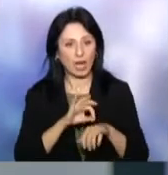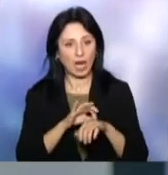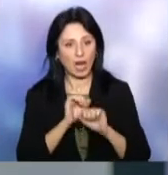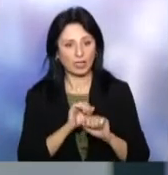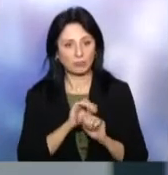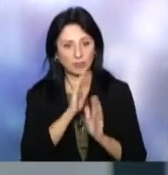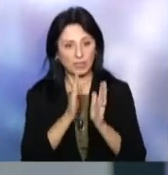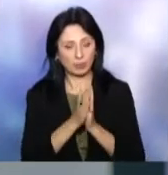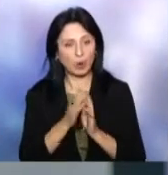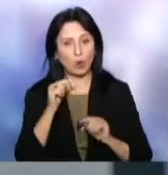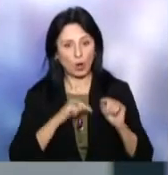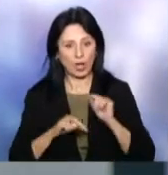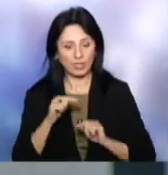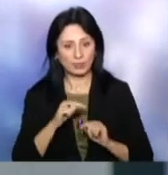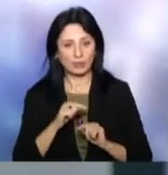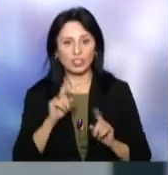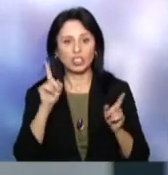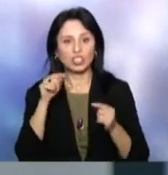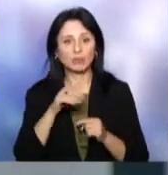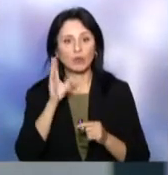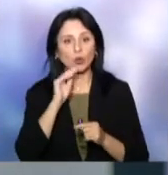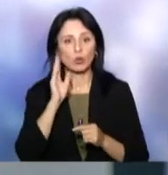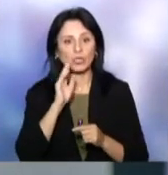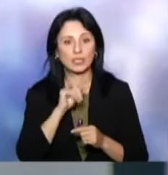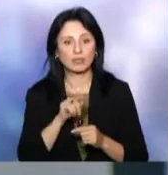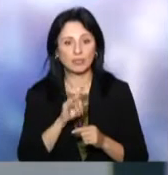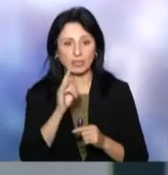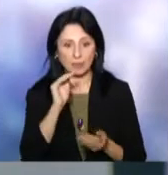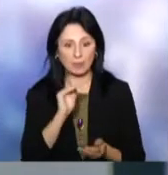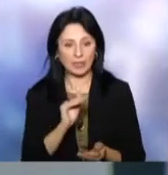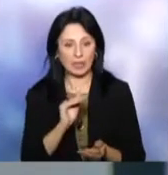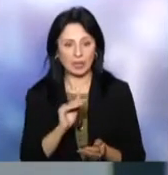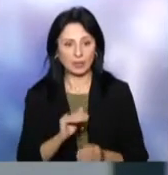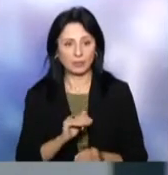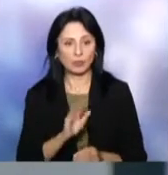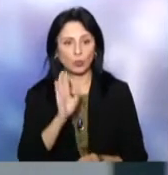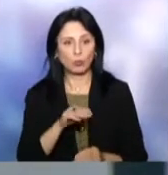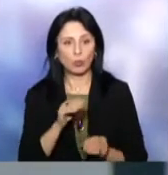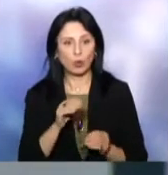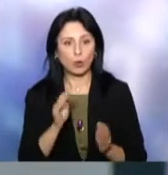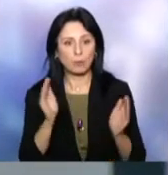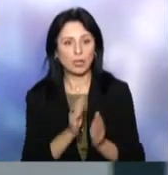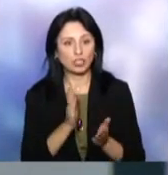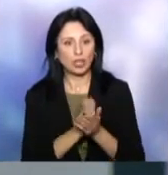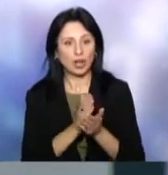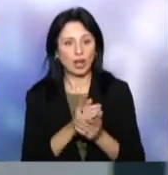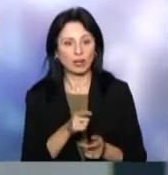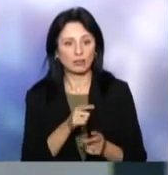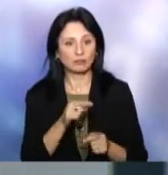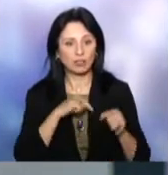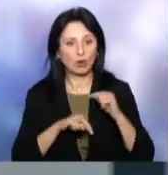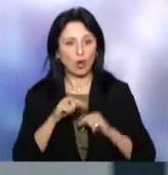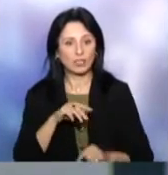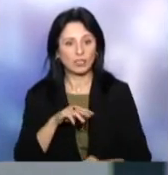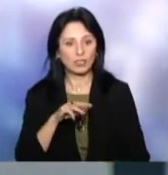არამედ მთლიანად ორგანიზმისთვის. შესაბამისად, როდესაც პატარა ასაკში უფრო ნაკლები არის ჩვენს